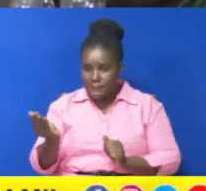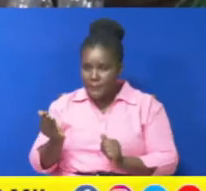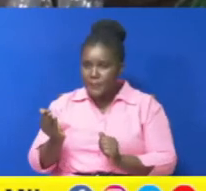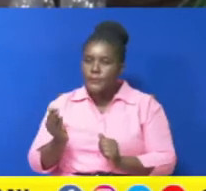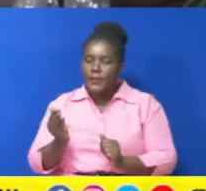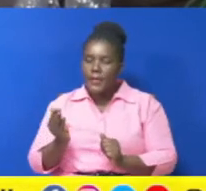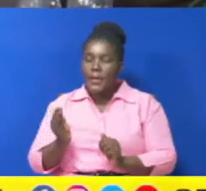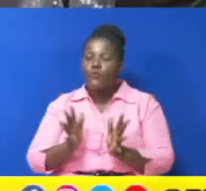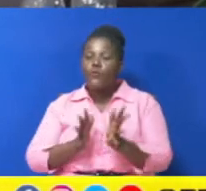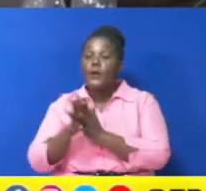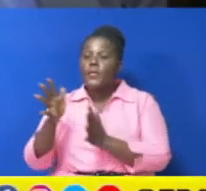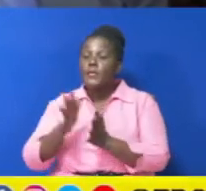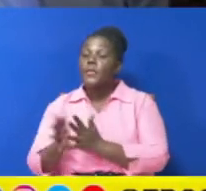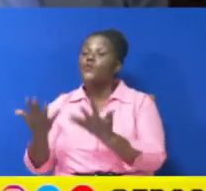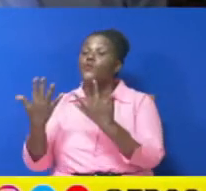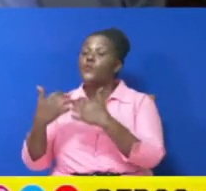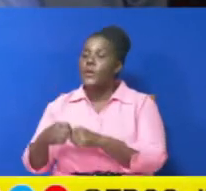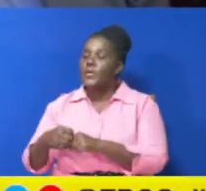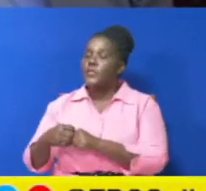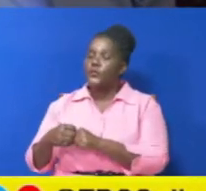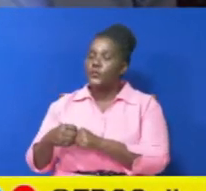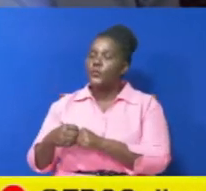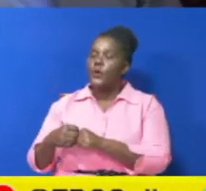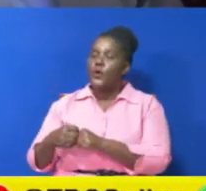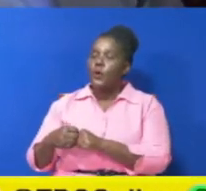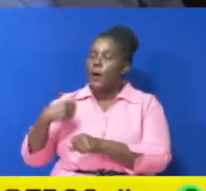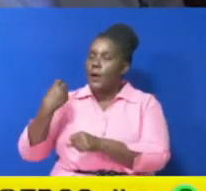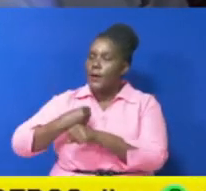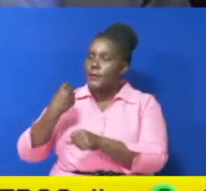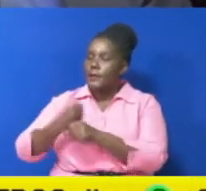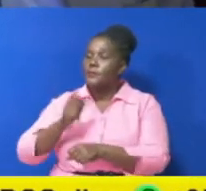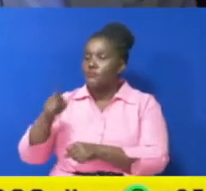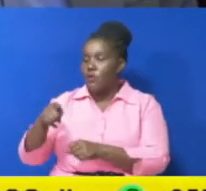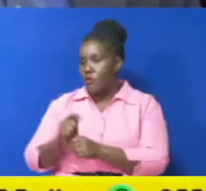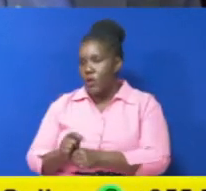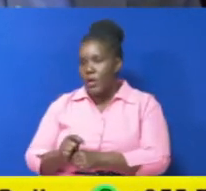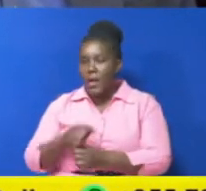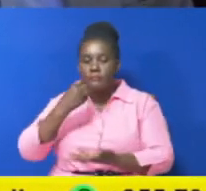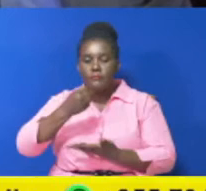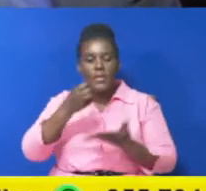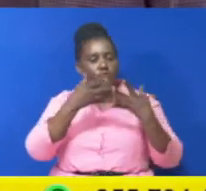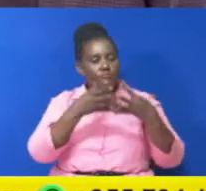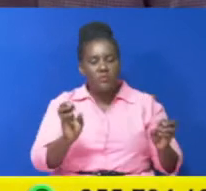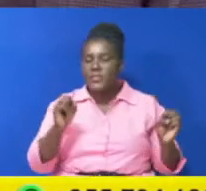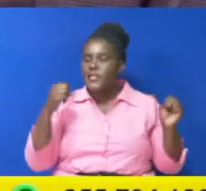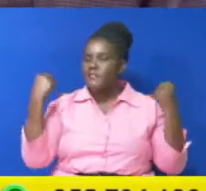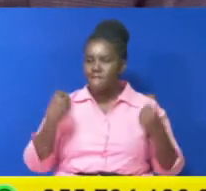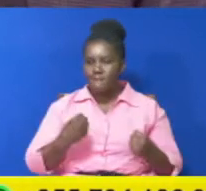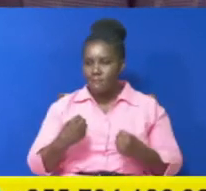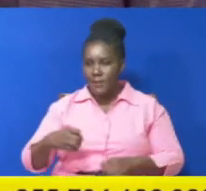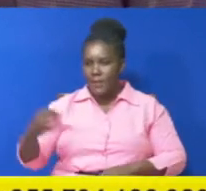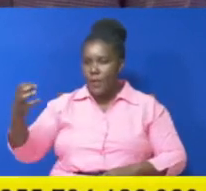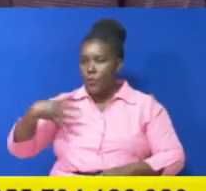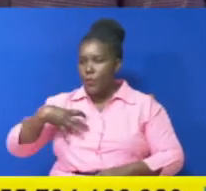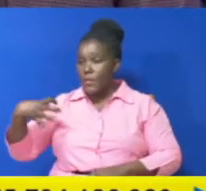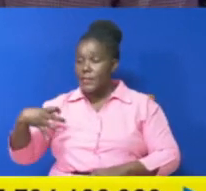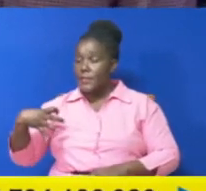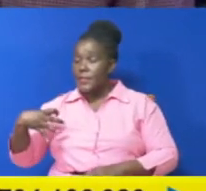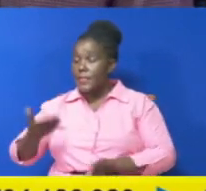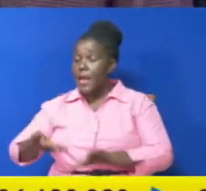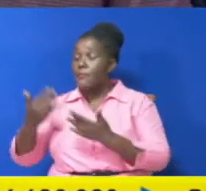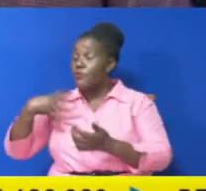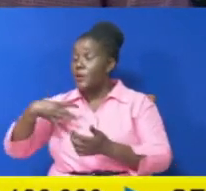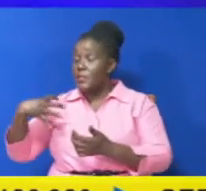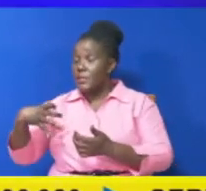na uwezo wa kufanya shughuli zao kwa umakini bila kupoteza mitaji. Huku naibu waziri wa uwekezaji viwanda na biashara Exaud